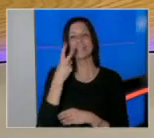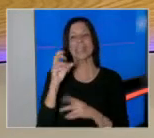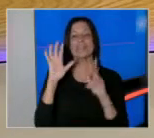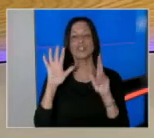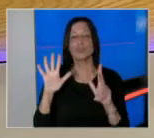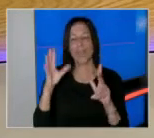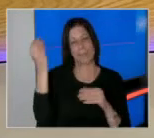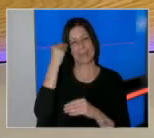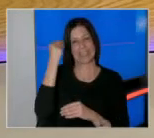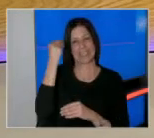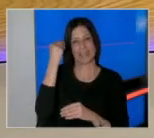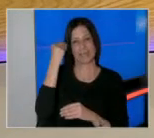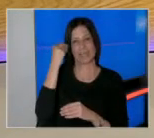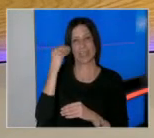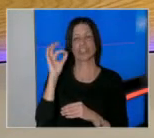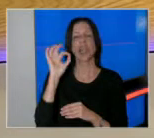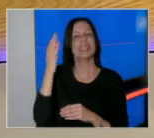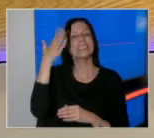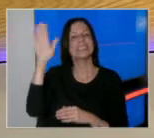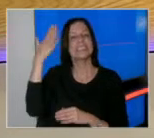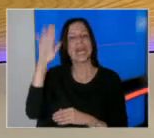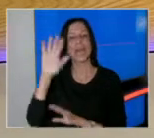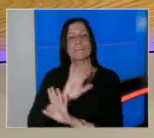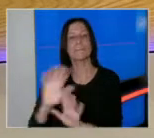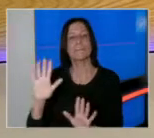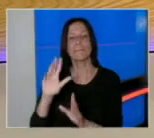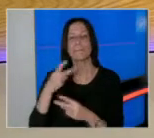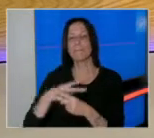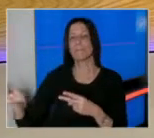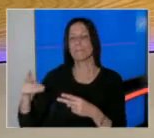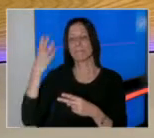2,228 בבתי ספר לזרים בלבד.